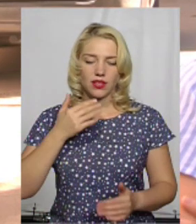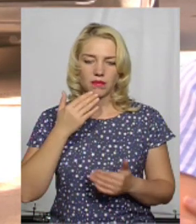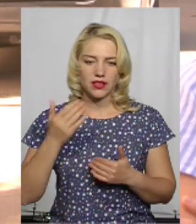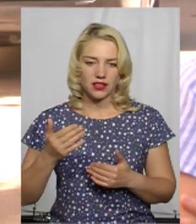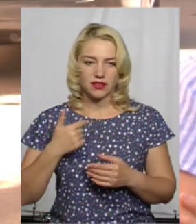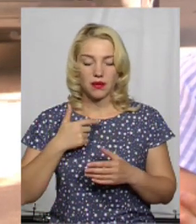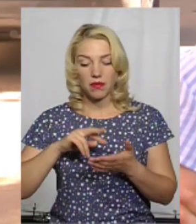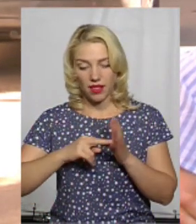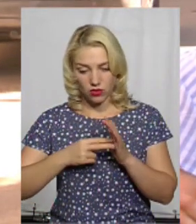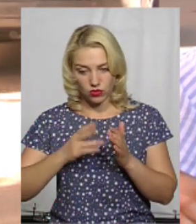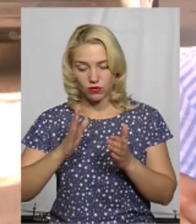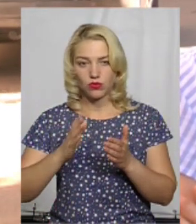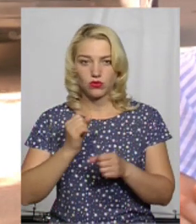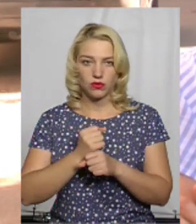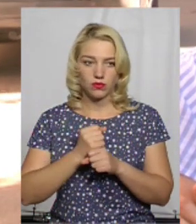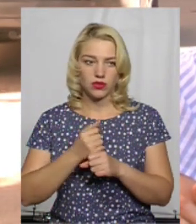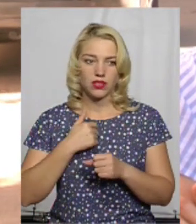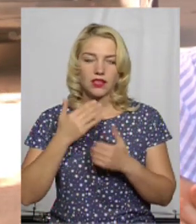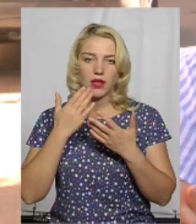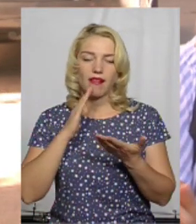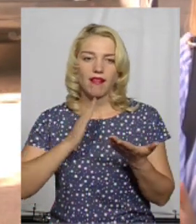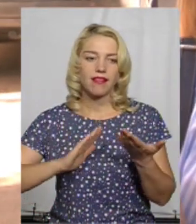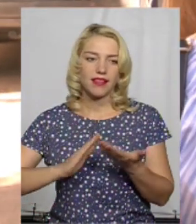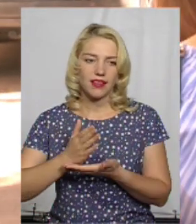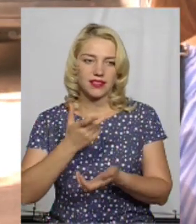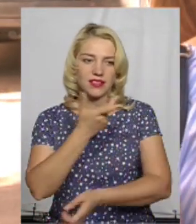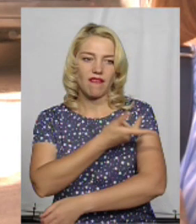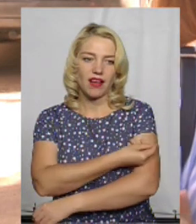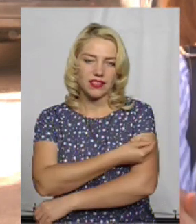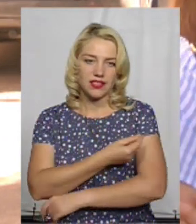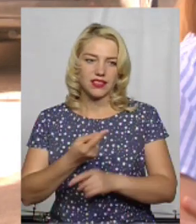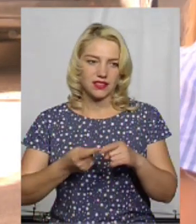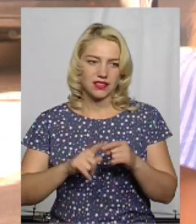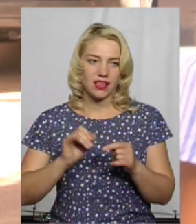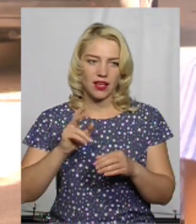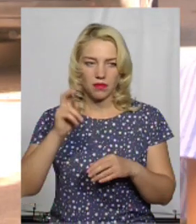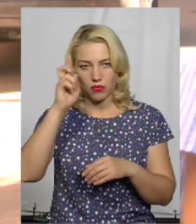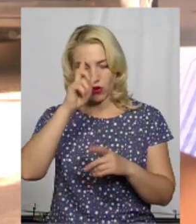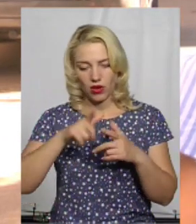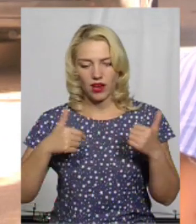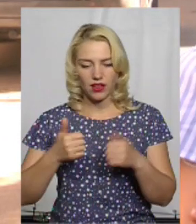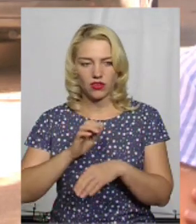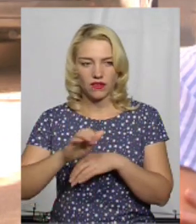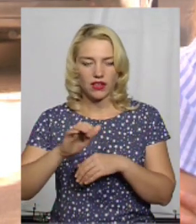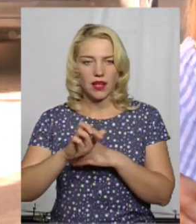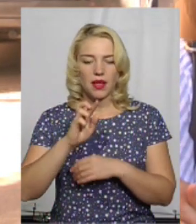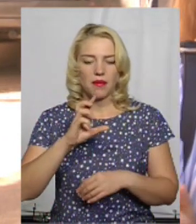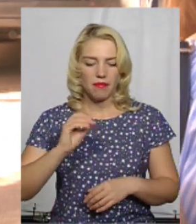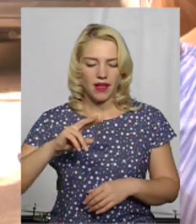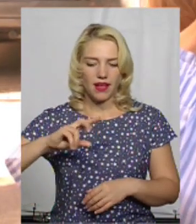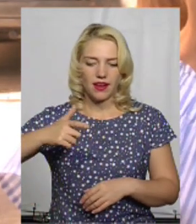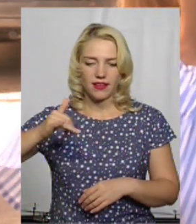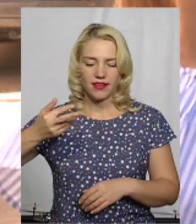планую робити. Я в неї запитала про якість вакцини цієї і про країну виробника. Вона сказала – Бельгія. Про якість вона